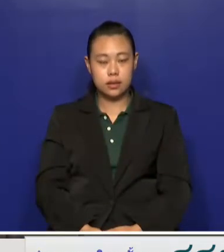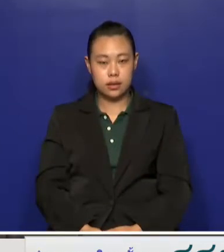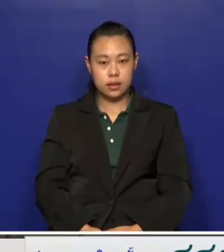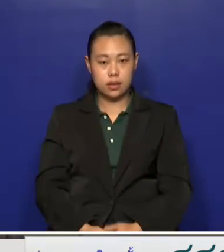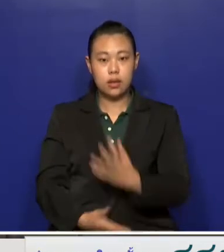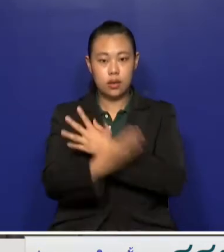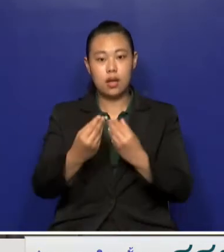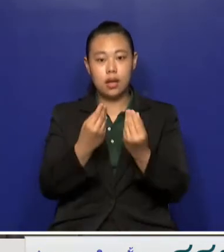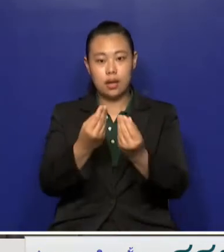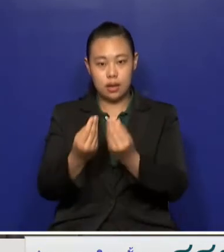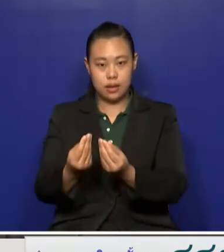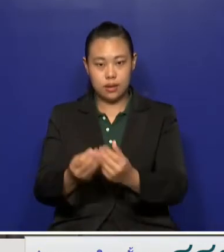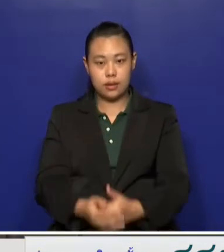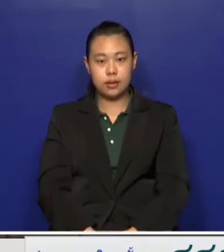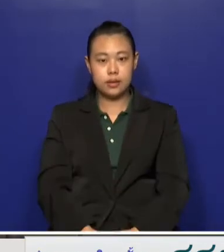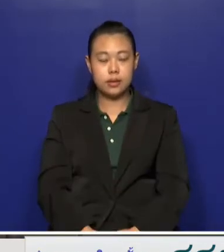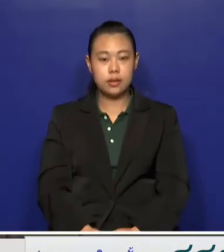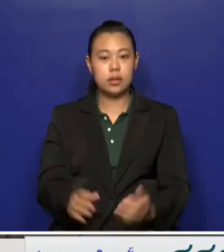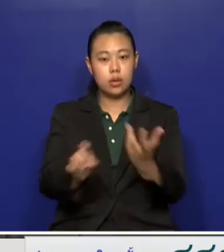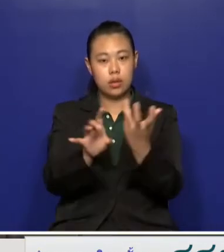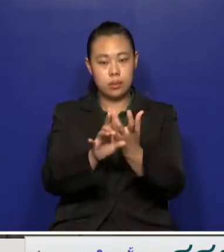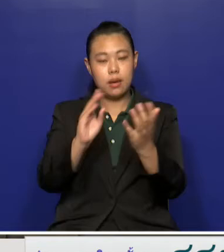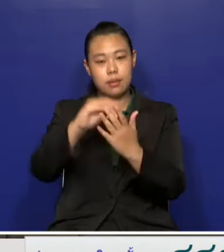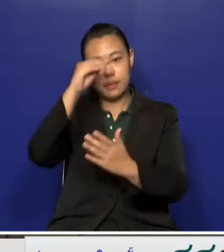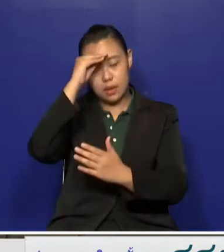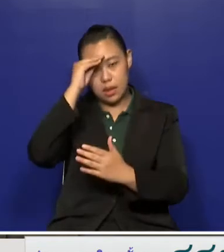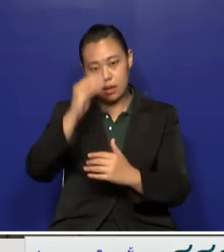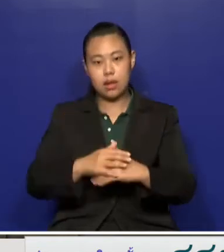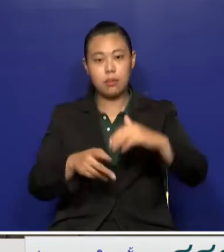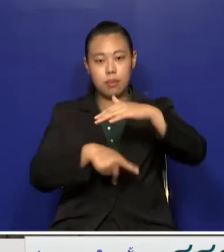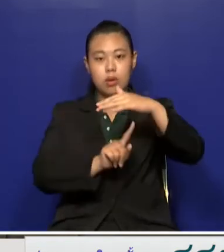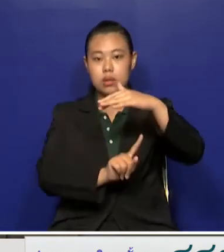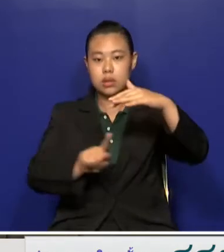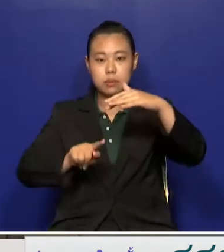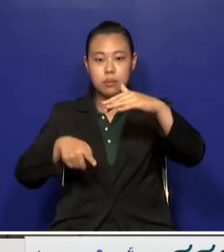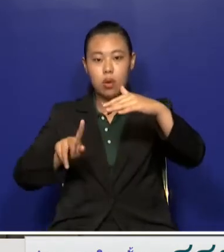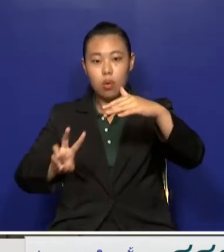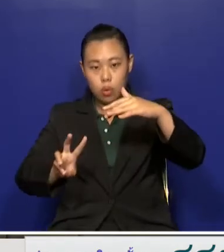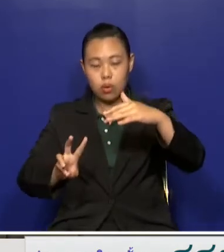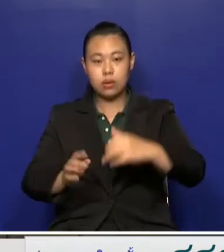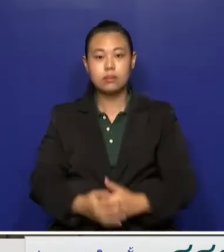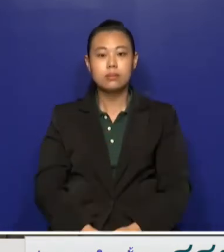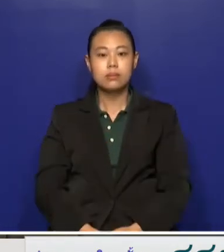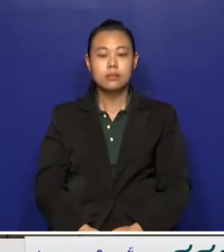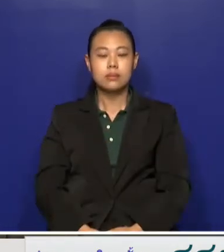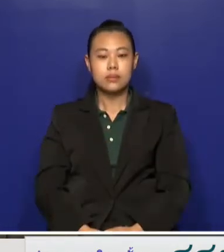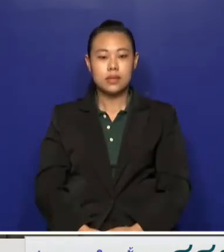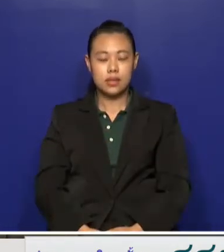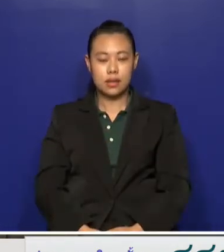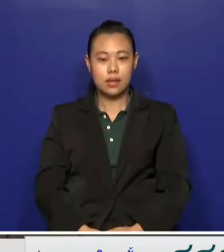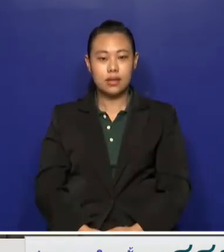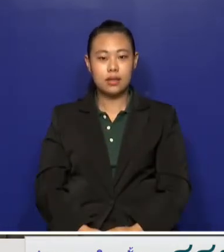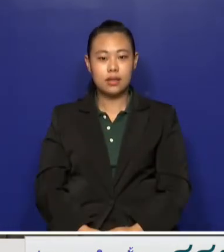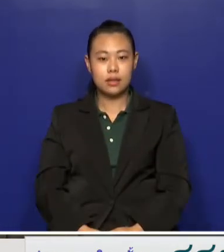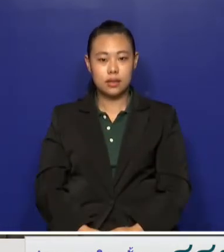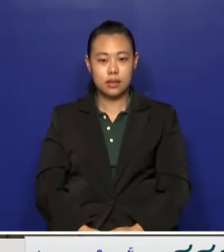และความเสมอภาคทางการศึกษาตั้งแต่ระดับปฐมวัยฟังแล้วดูดีครับแต่สิ่ง